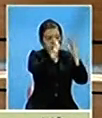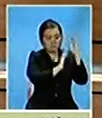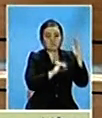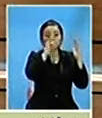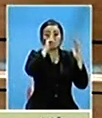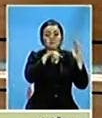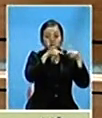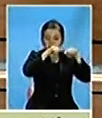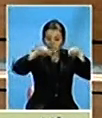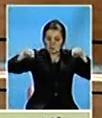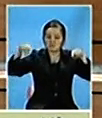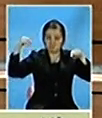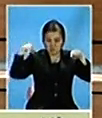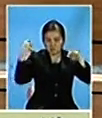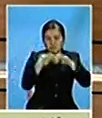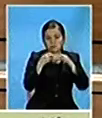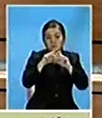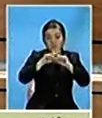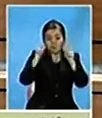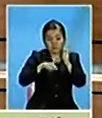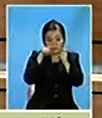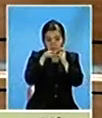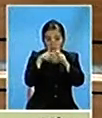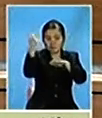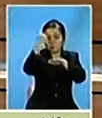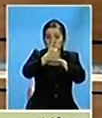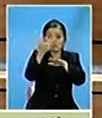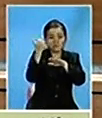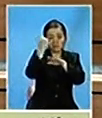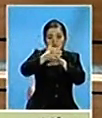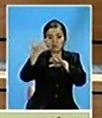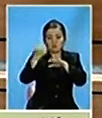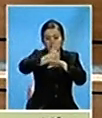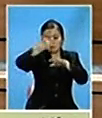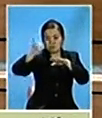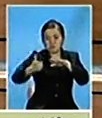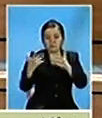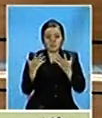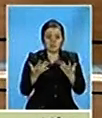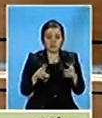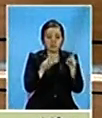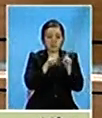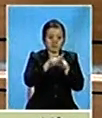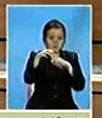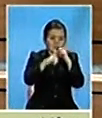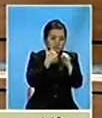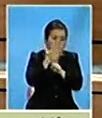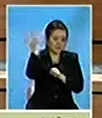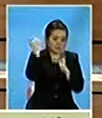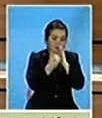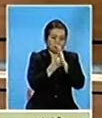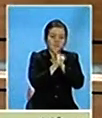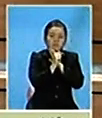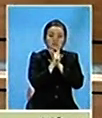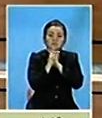หลายแห่งแต่หลายอำเภอไม่มีนายอำเภอเข้าบริหารหรือเมื่อปีก่อนโน้นมีปัญหาที่ชายแดนที่ศรีสะเกษ